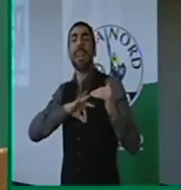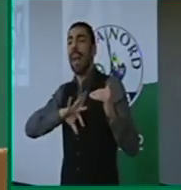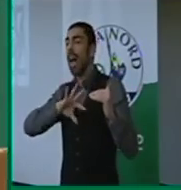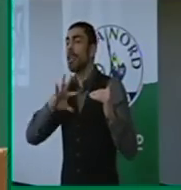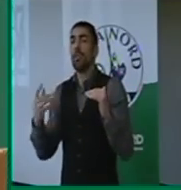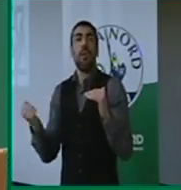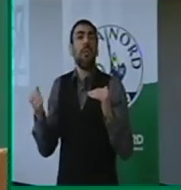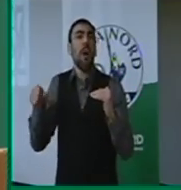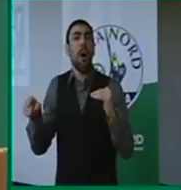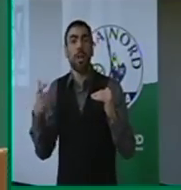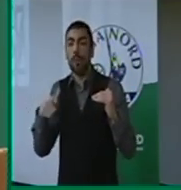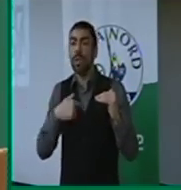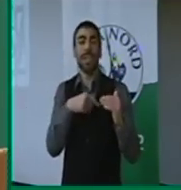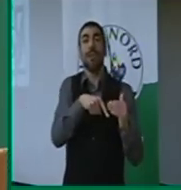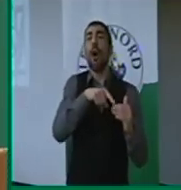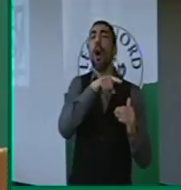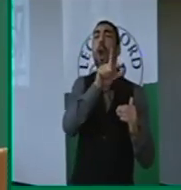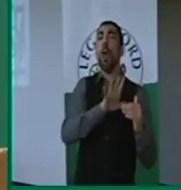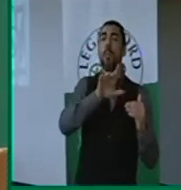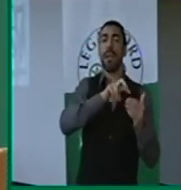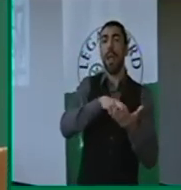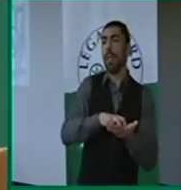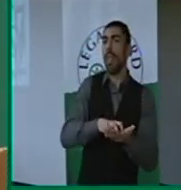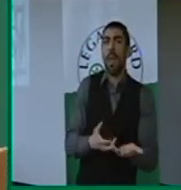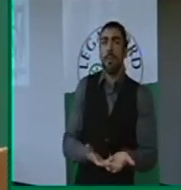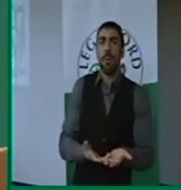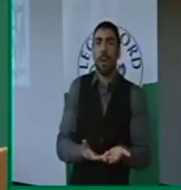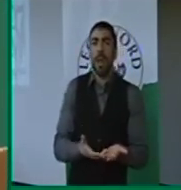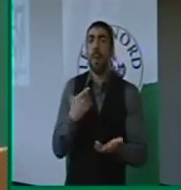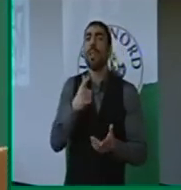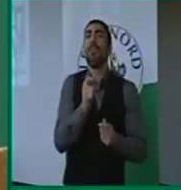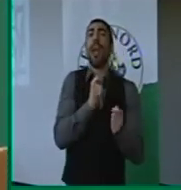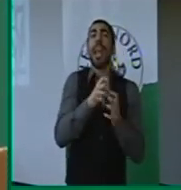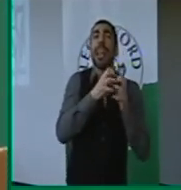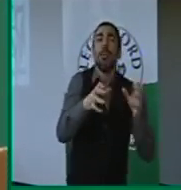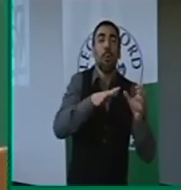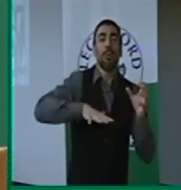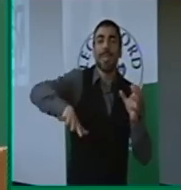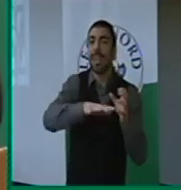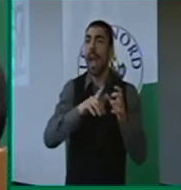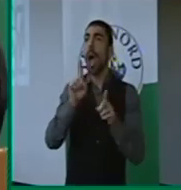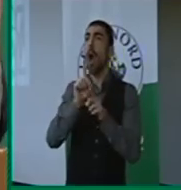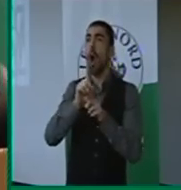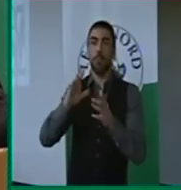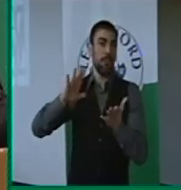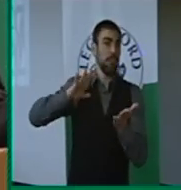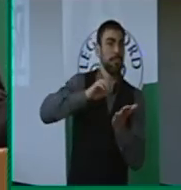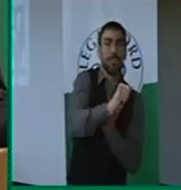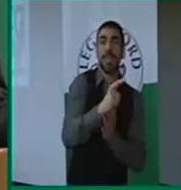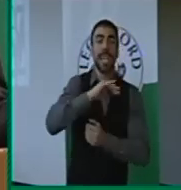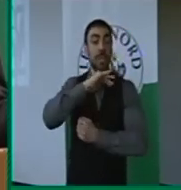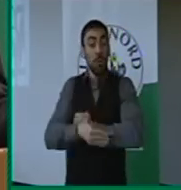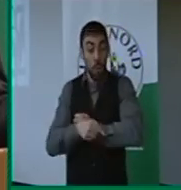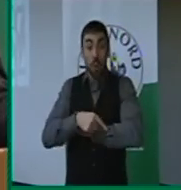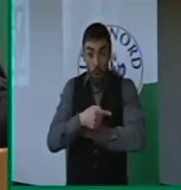forte perché questa è indebolita L'industria del del della Lombardia che viene uccisa dal dallo scudo troppo